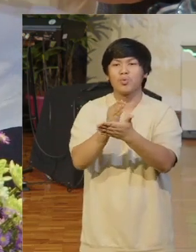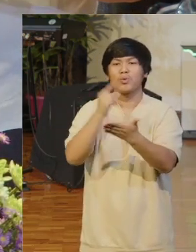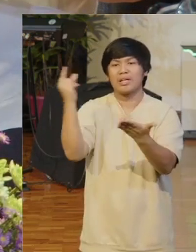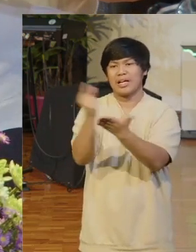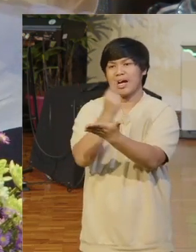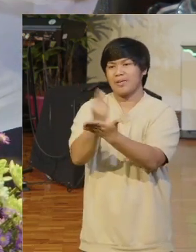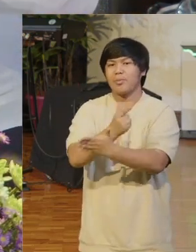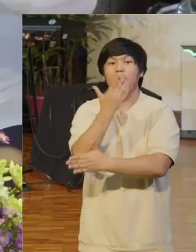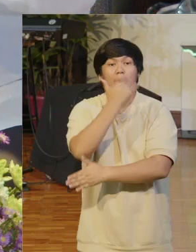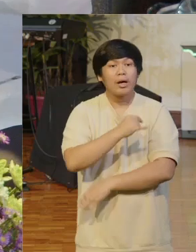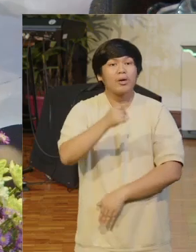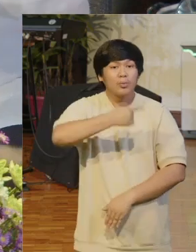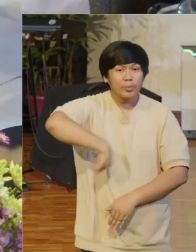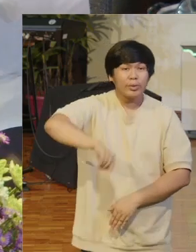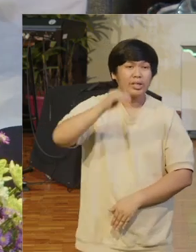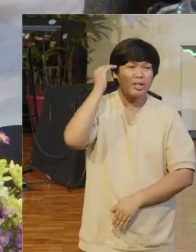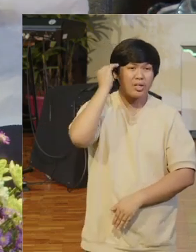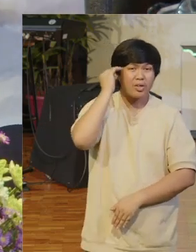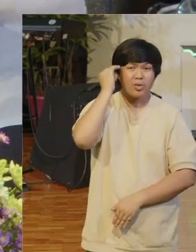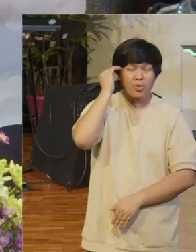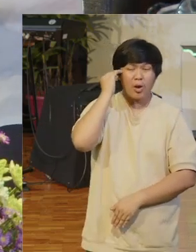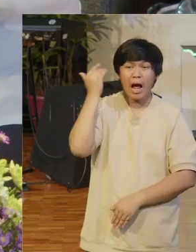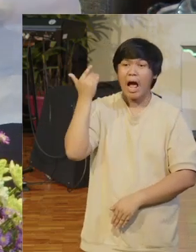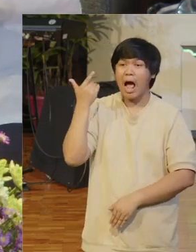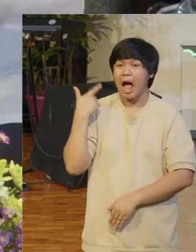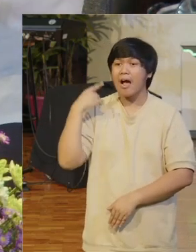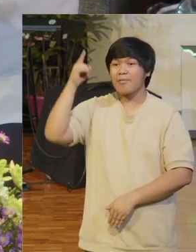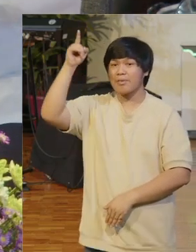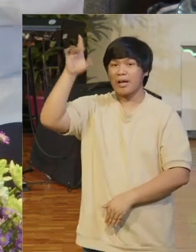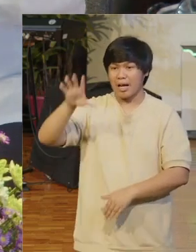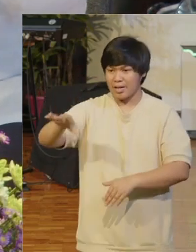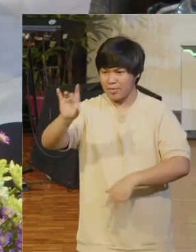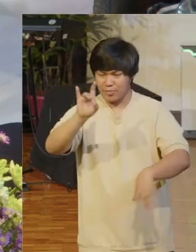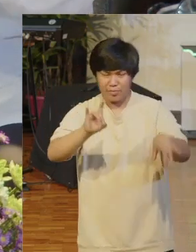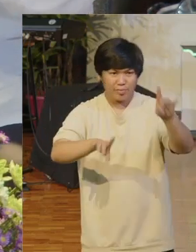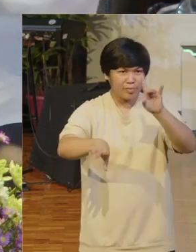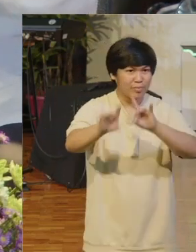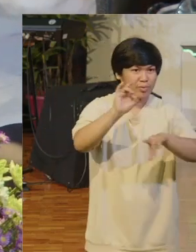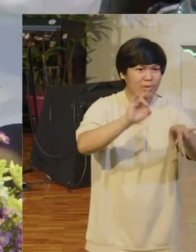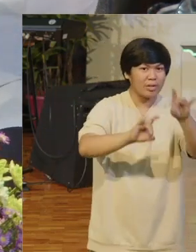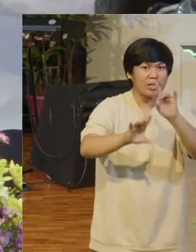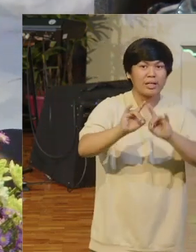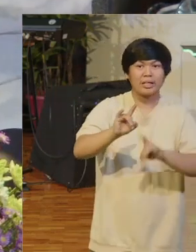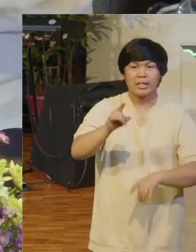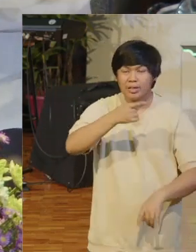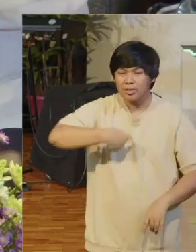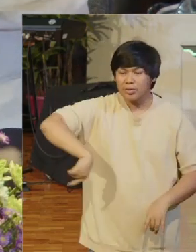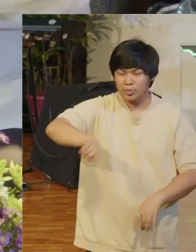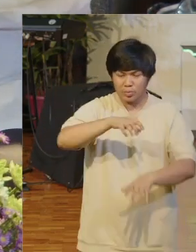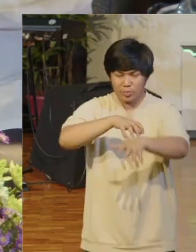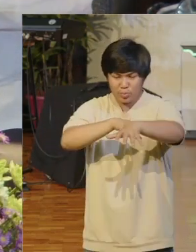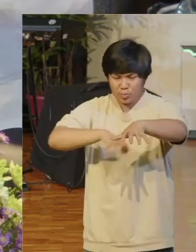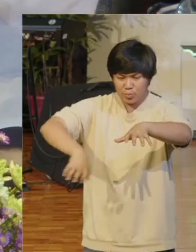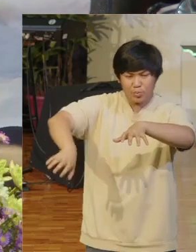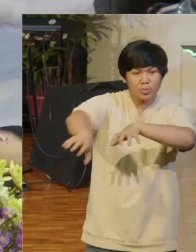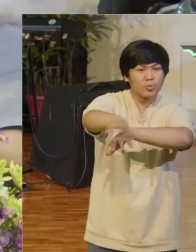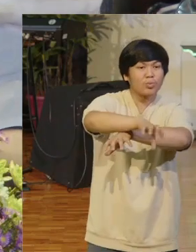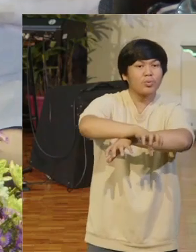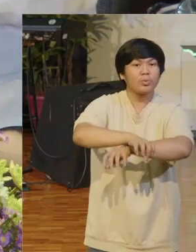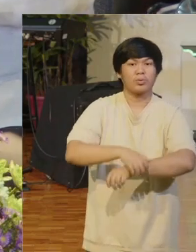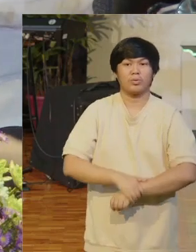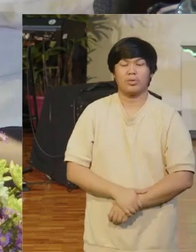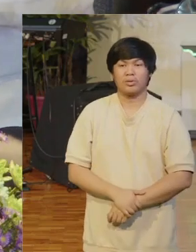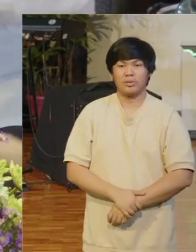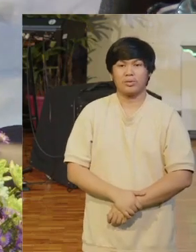natin na may mga pinili ang Diyos at sila ay nasa ating kapaligiran. Bakit nasa